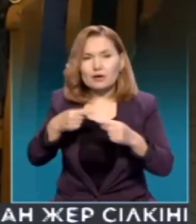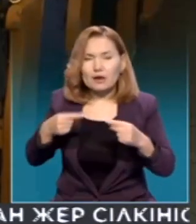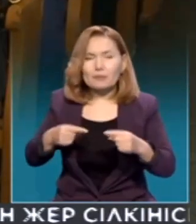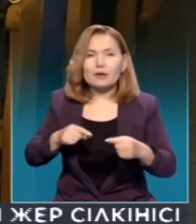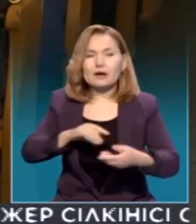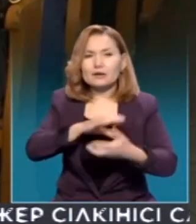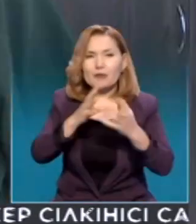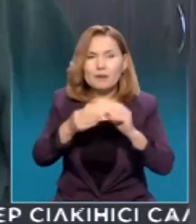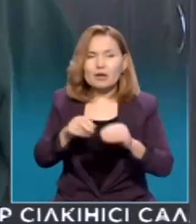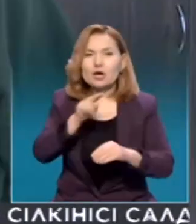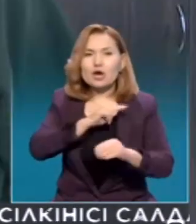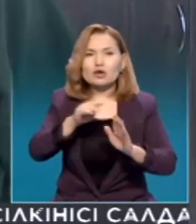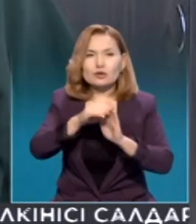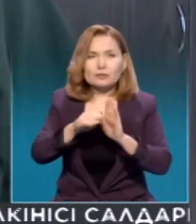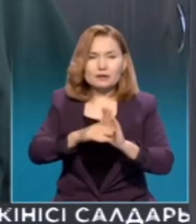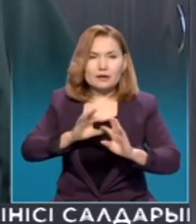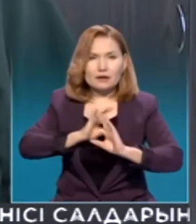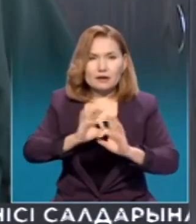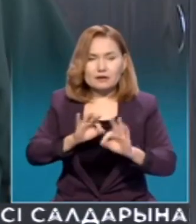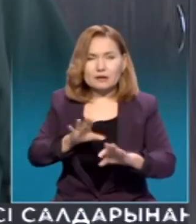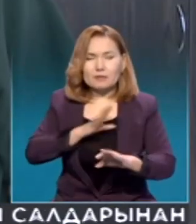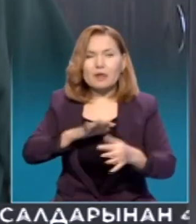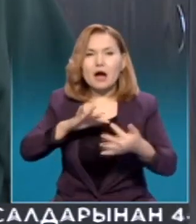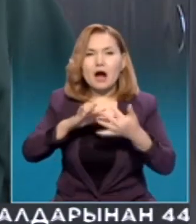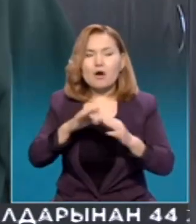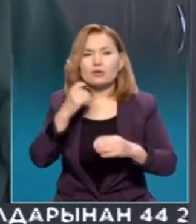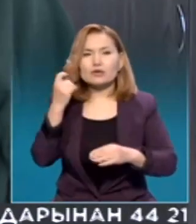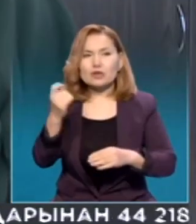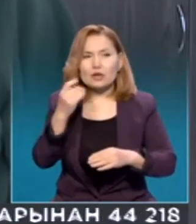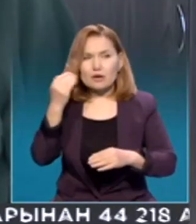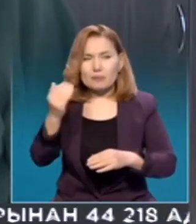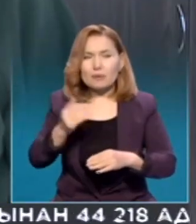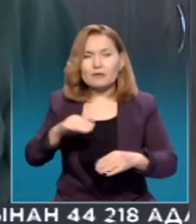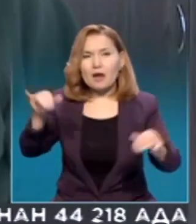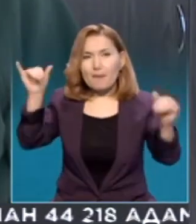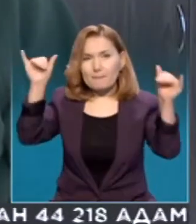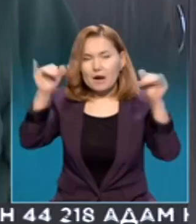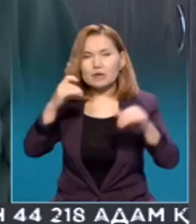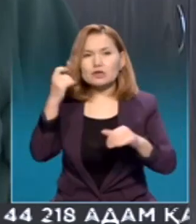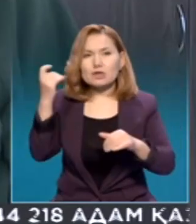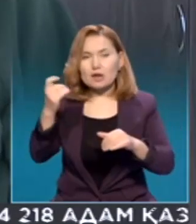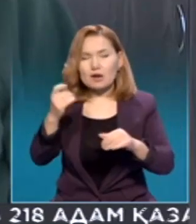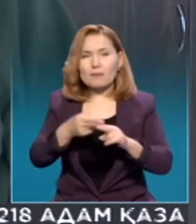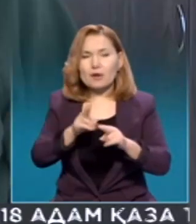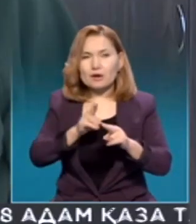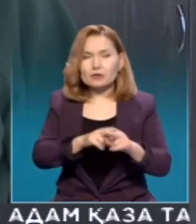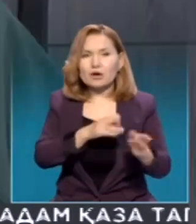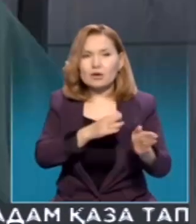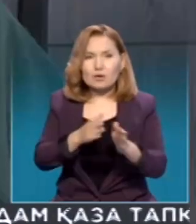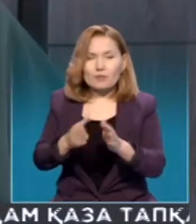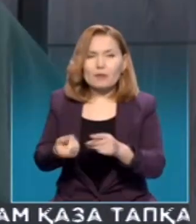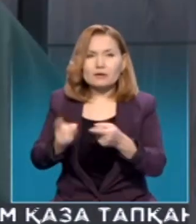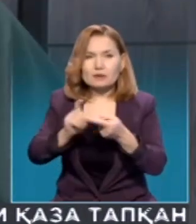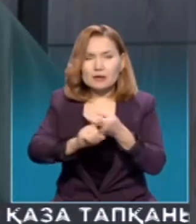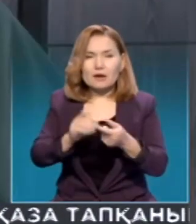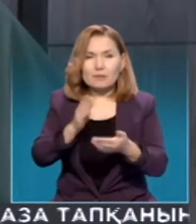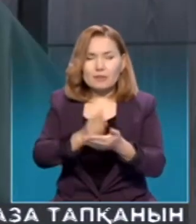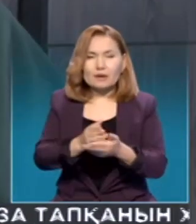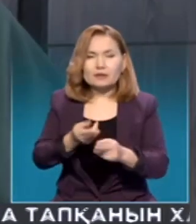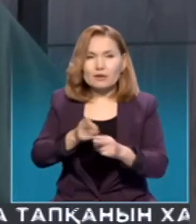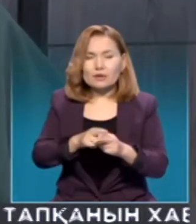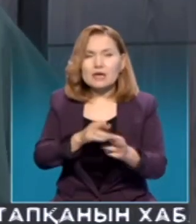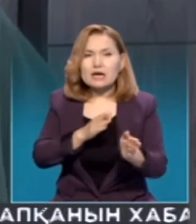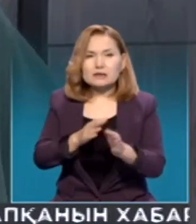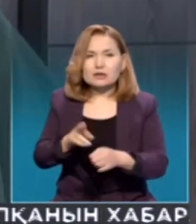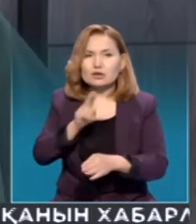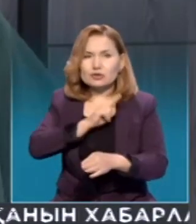цифрлық тұғырнамасын таныстырды. Жалпы мынау ауыл шаруашылығында, соның ішінде мал шаруашылығында статистикаға көп нәрсе байланысты. Егер статистика дұрыс